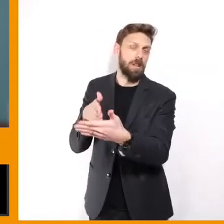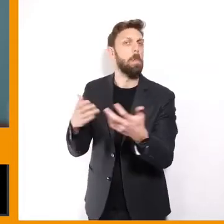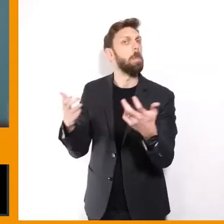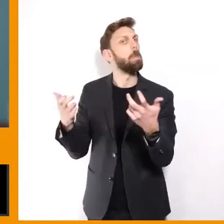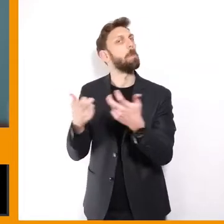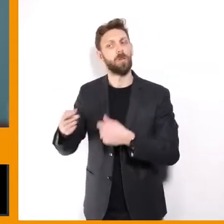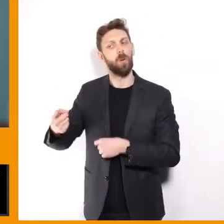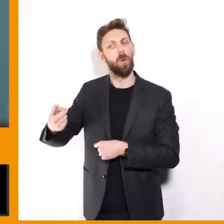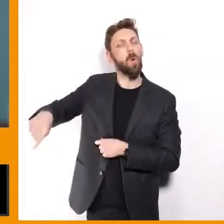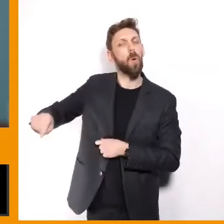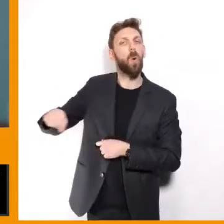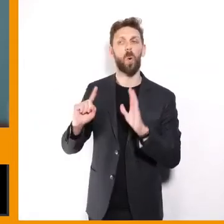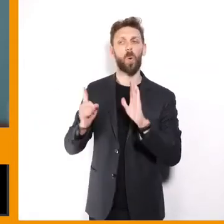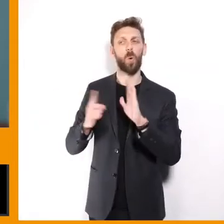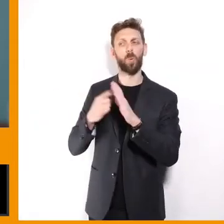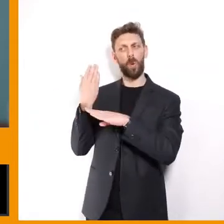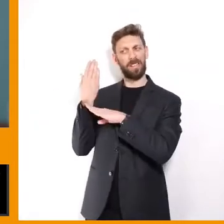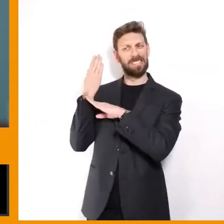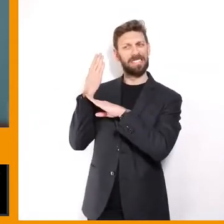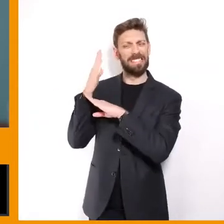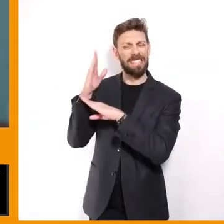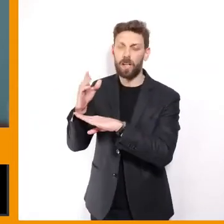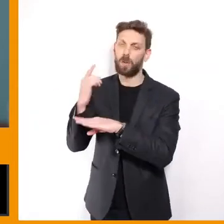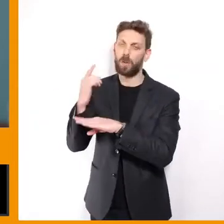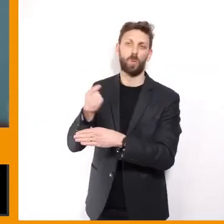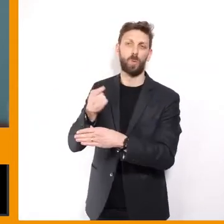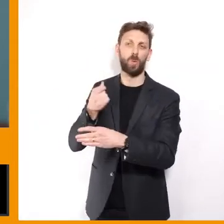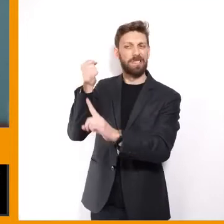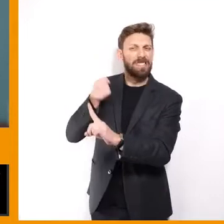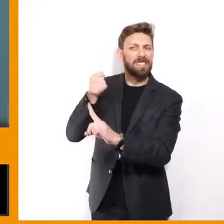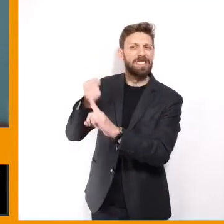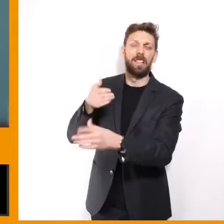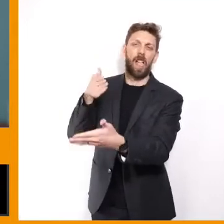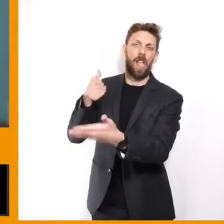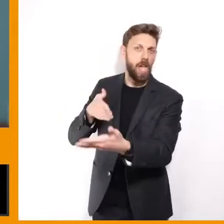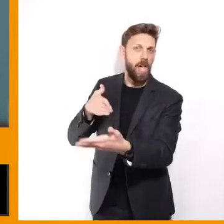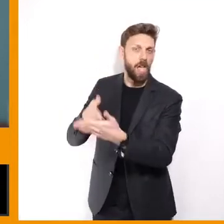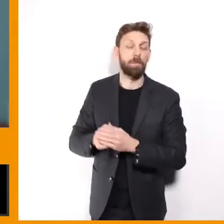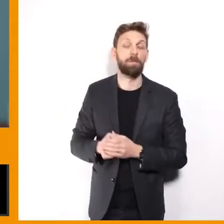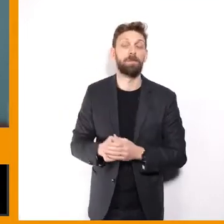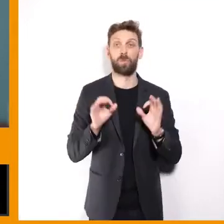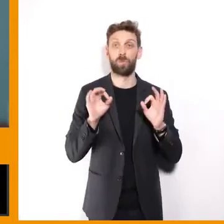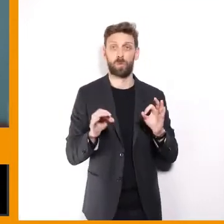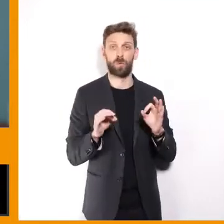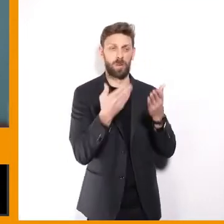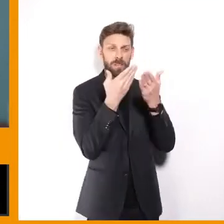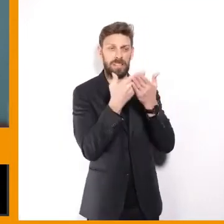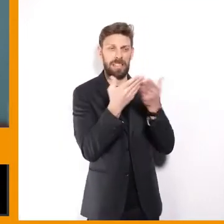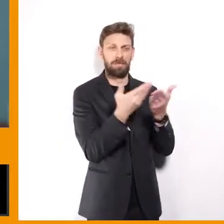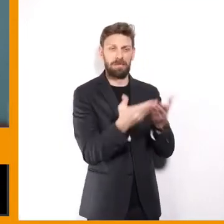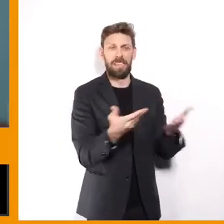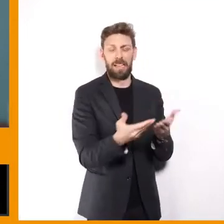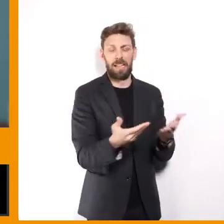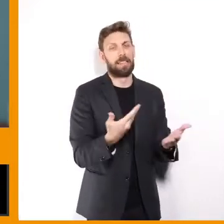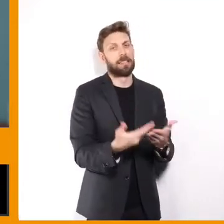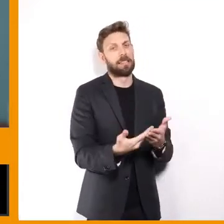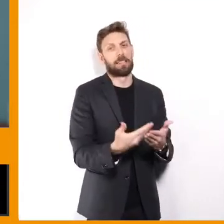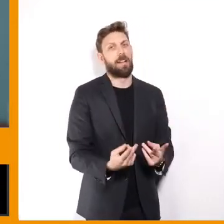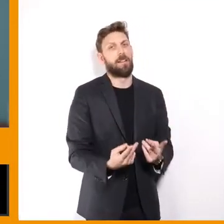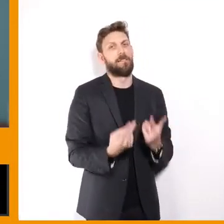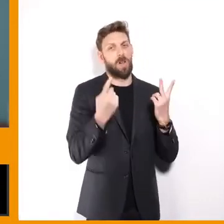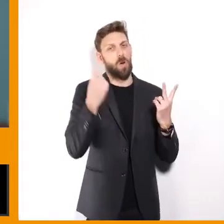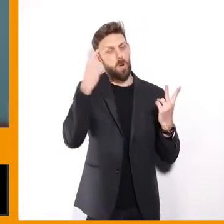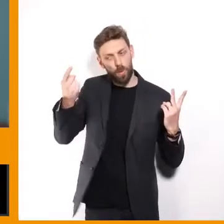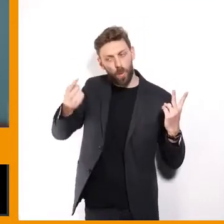droits, valider leurs droits. Et donc je crois que ce choc de simplification, il sera très précieux aussi pour toutes les personnes en situation